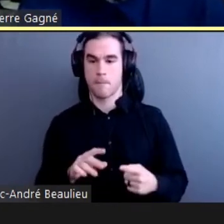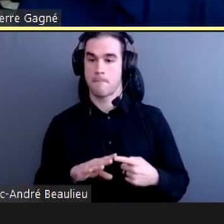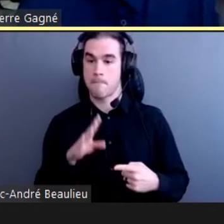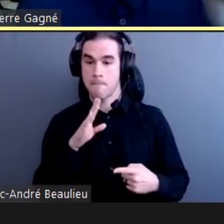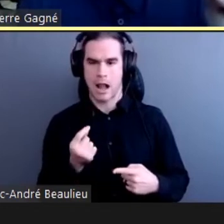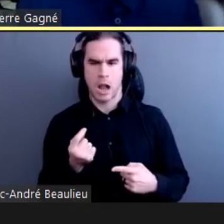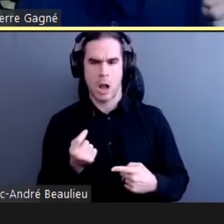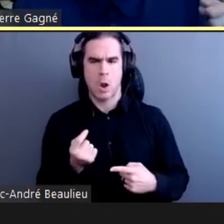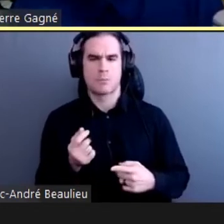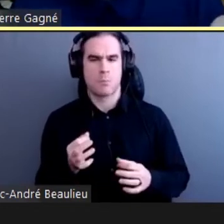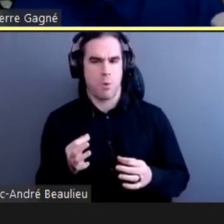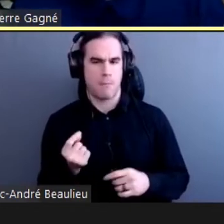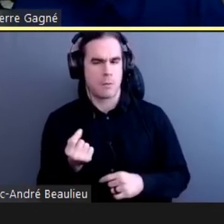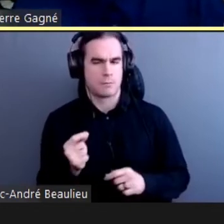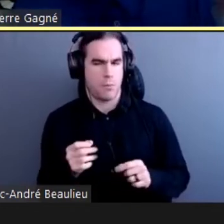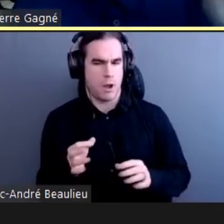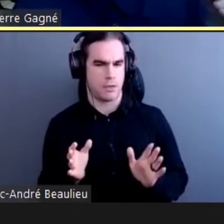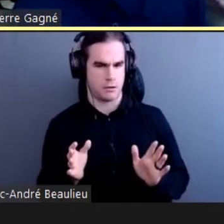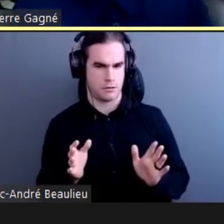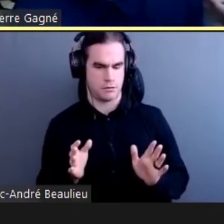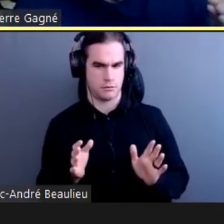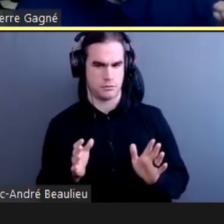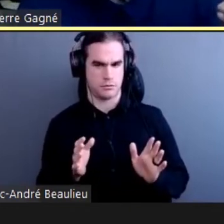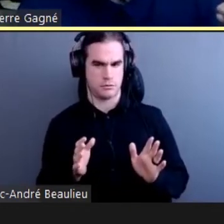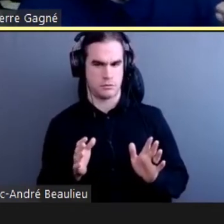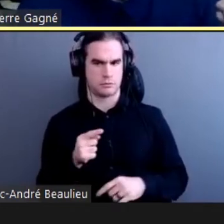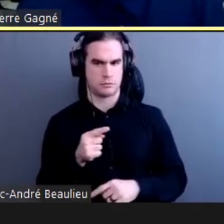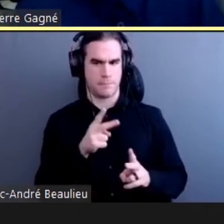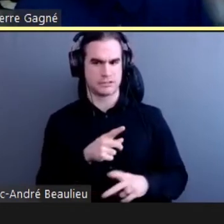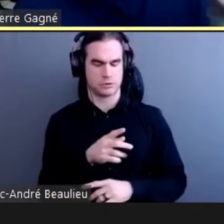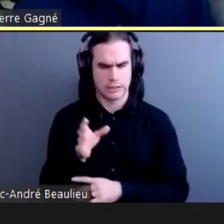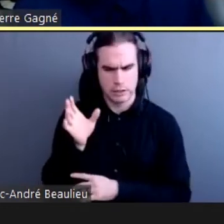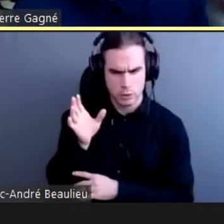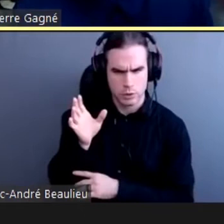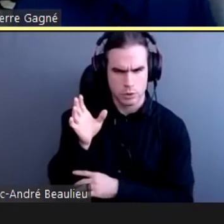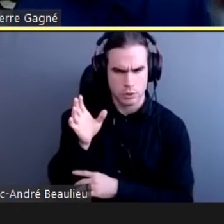lentement. Si on parle un peu plus lentement, ça va permettre à la personne qui écoute